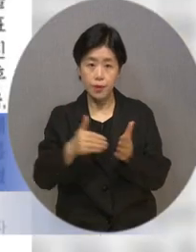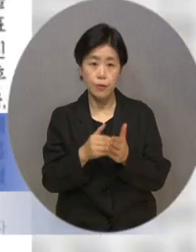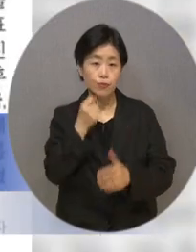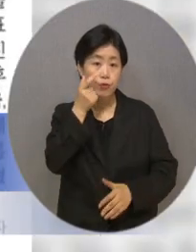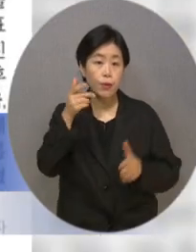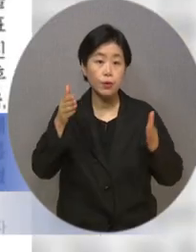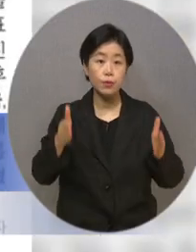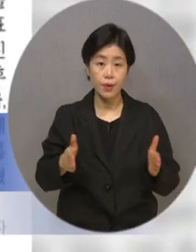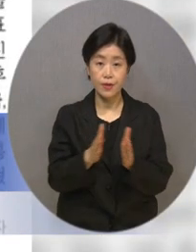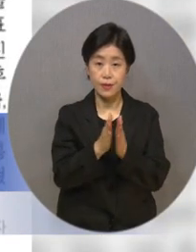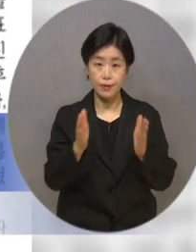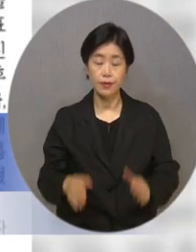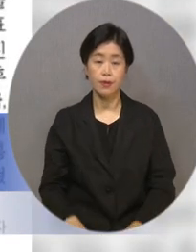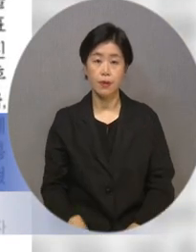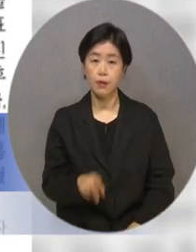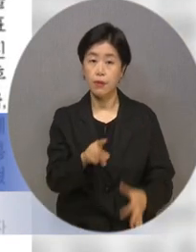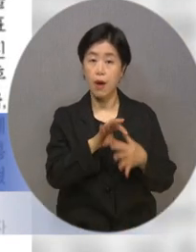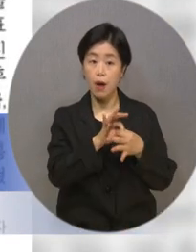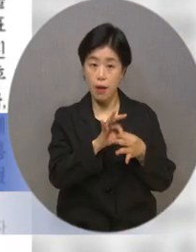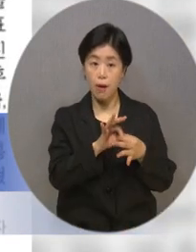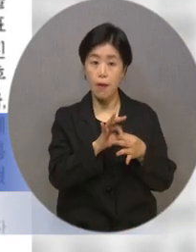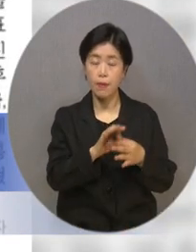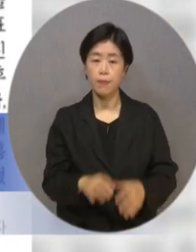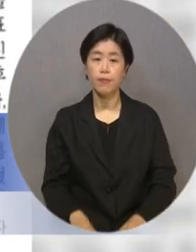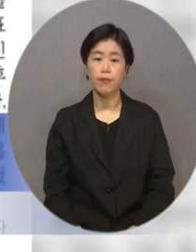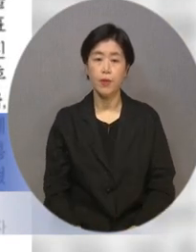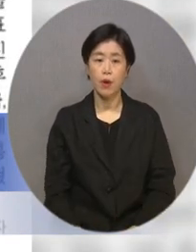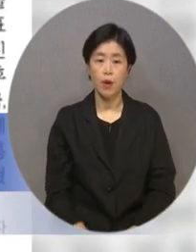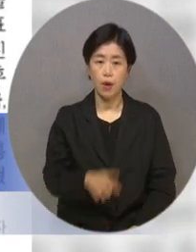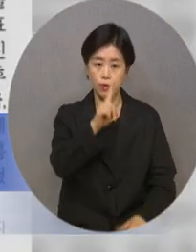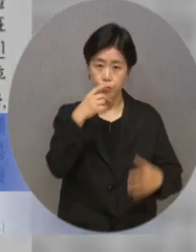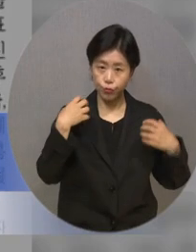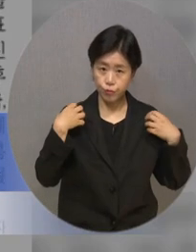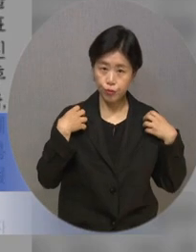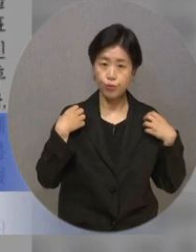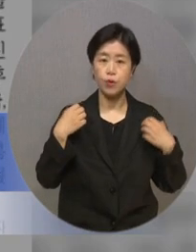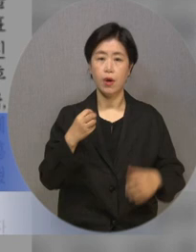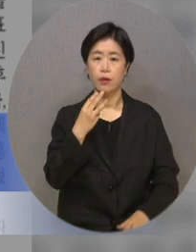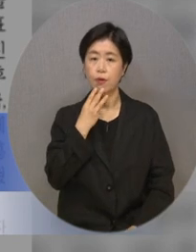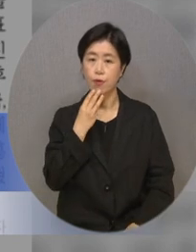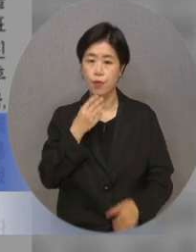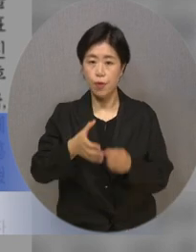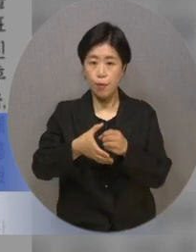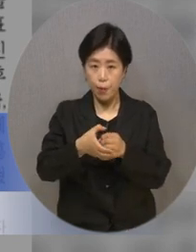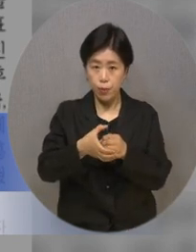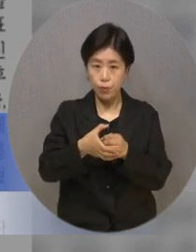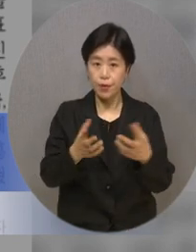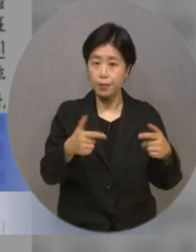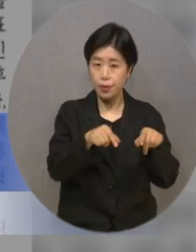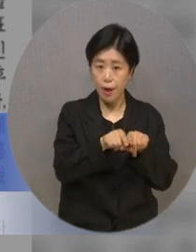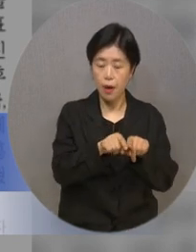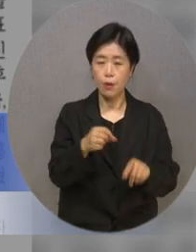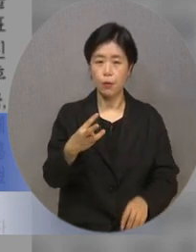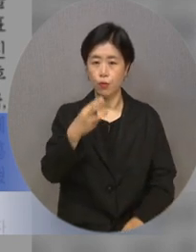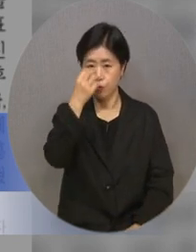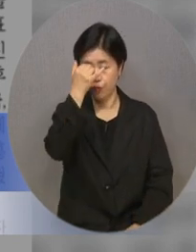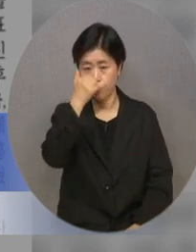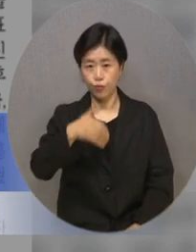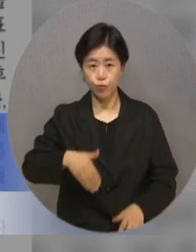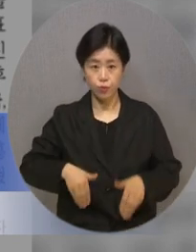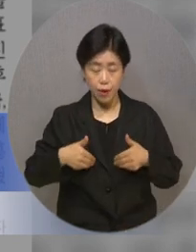시행되는데요 이와 관련해이면 기사에서는 보건복지부가 서울시 마포구와 충남 예산군